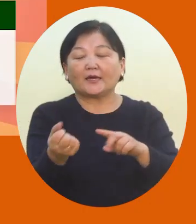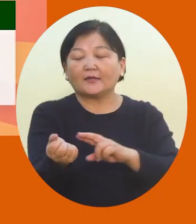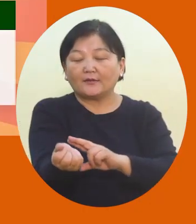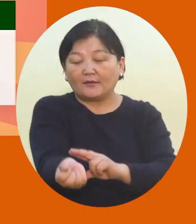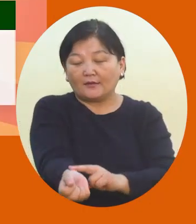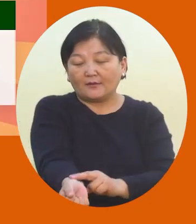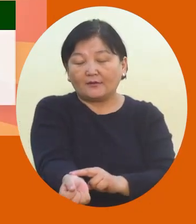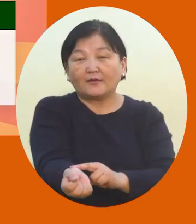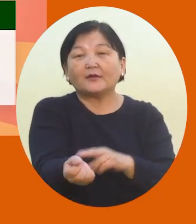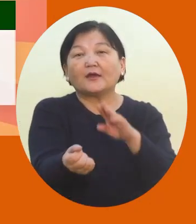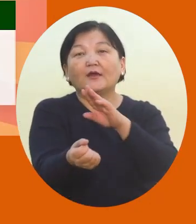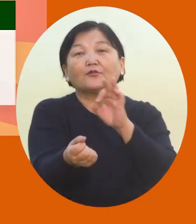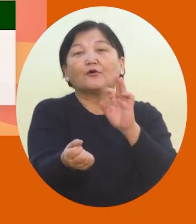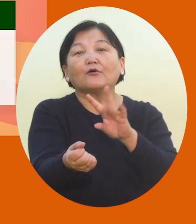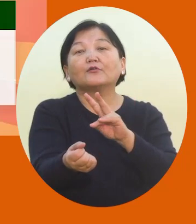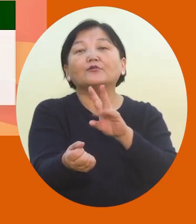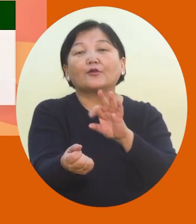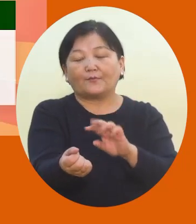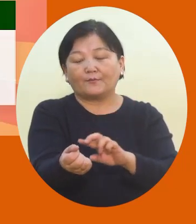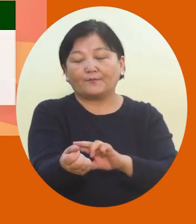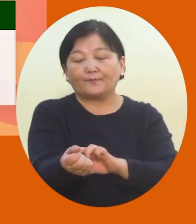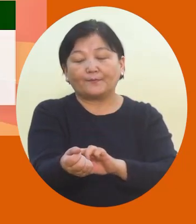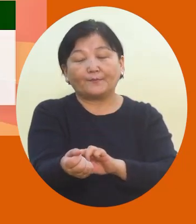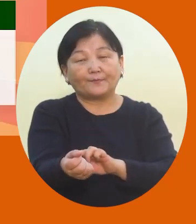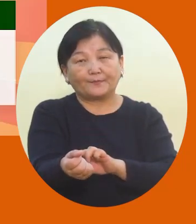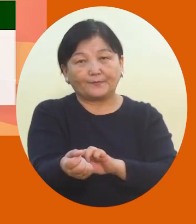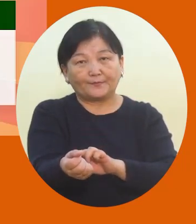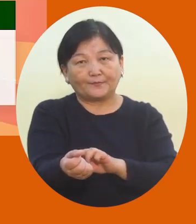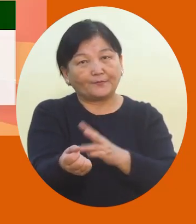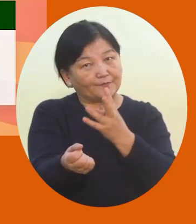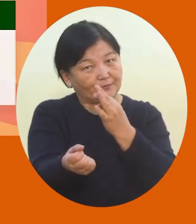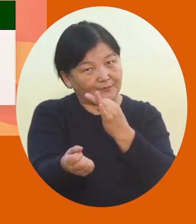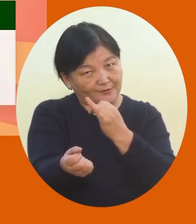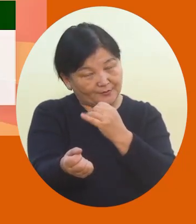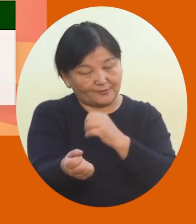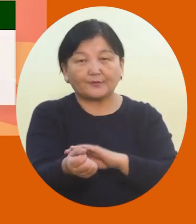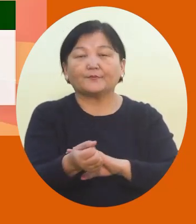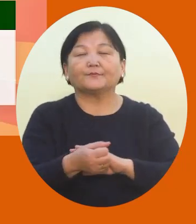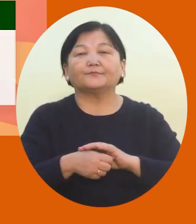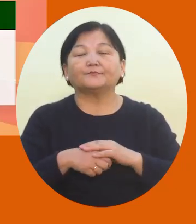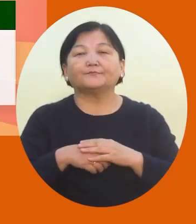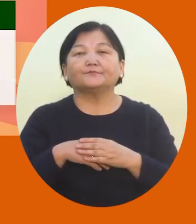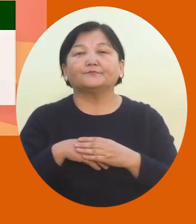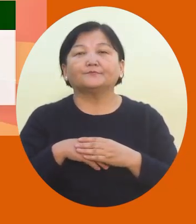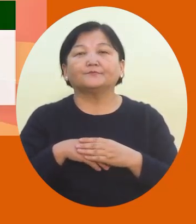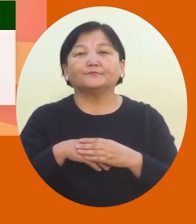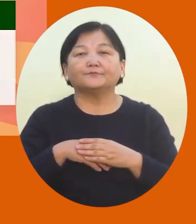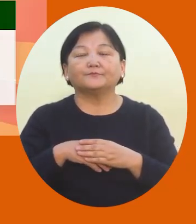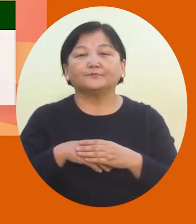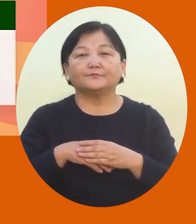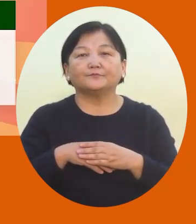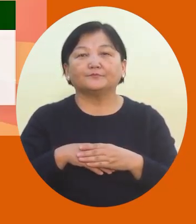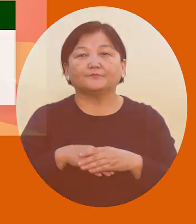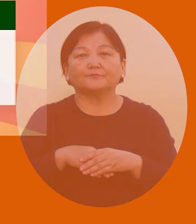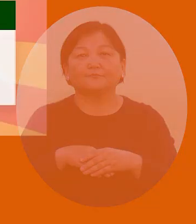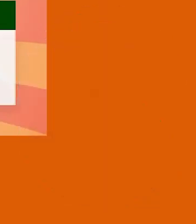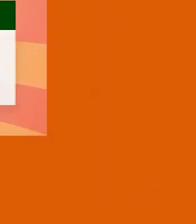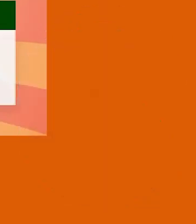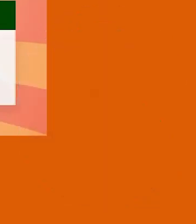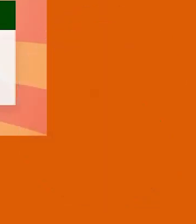10 11 12 13 14 15